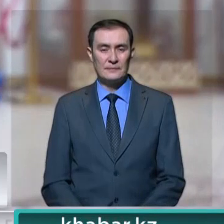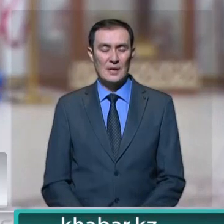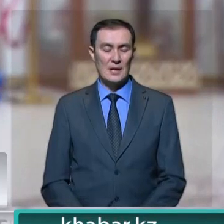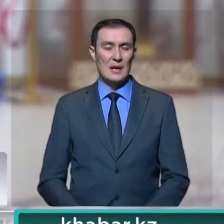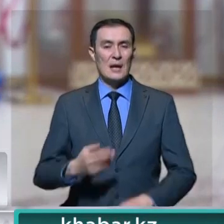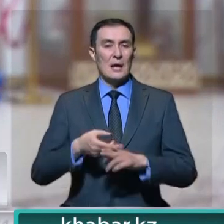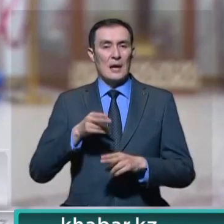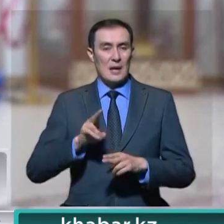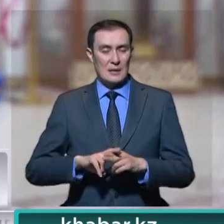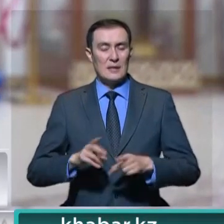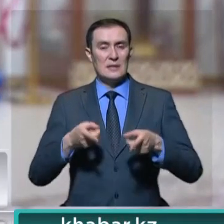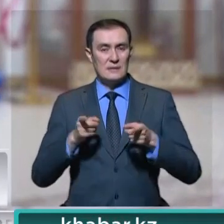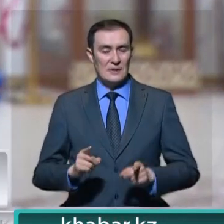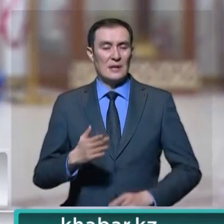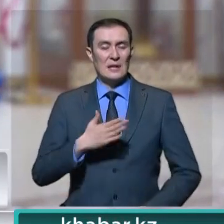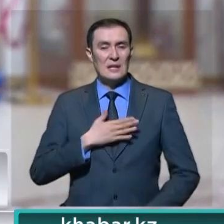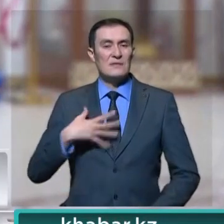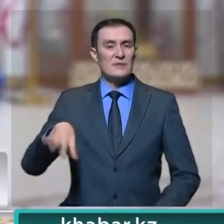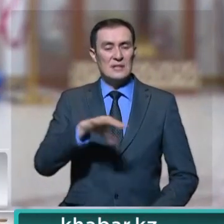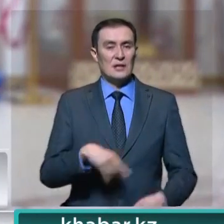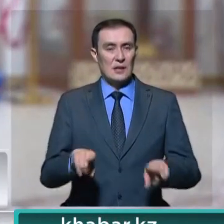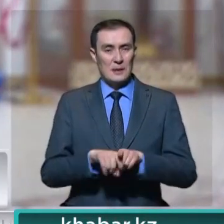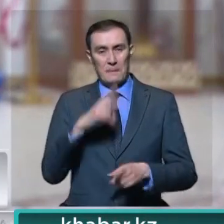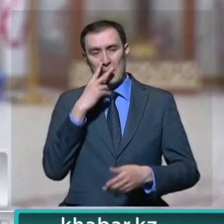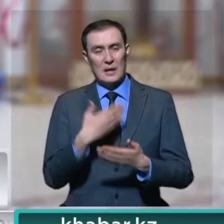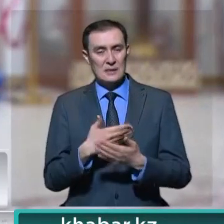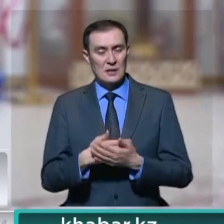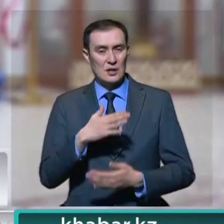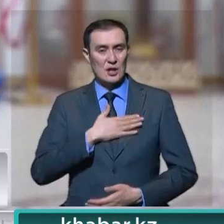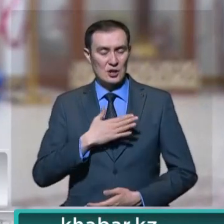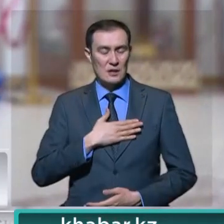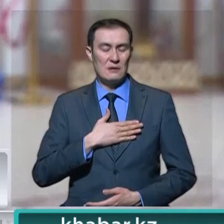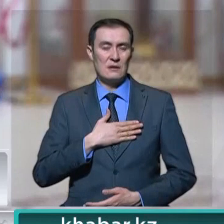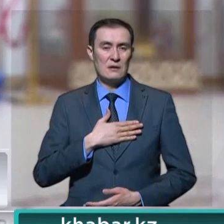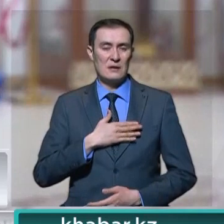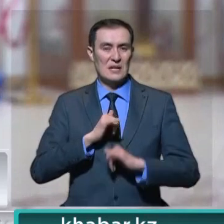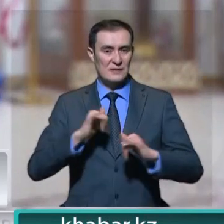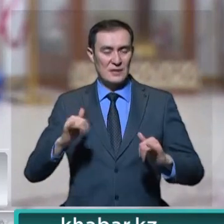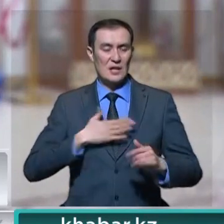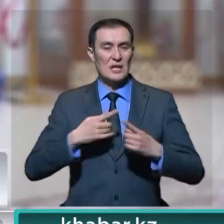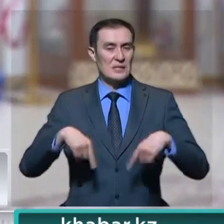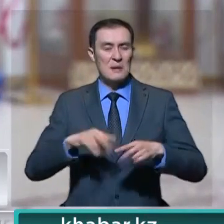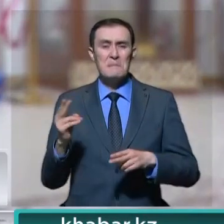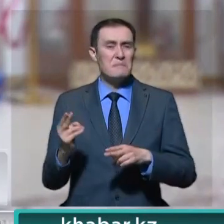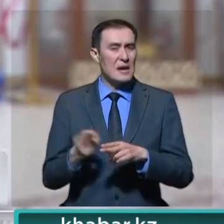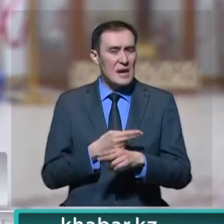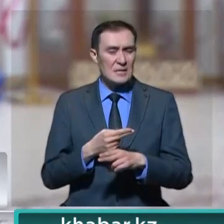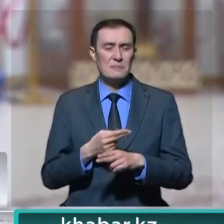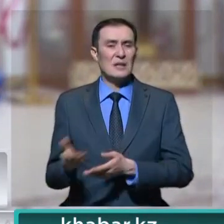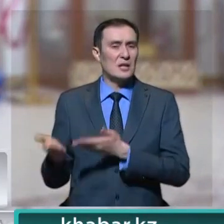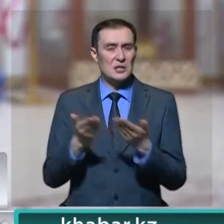Это действительно стало для нас, для всех, таким индикатором зрелости Ассамблеи, когда без всяких призывов и